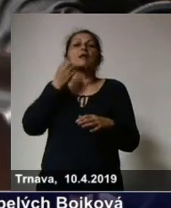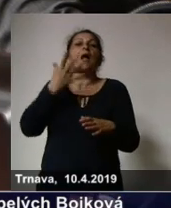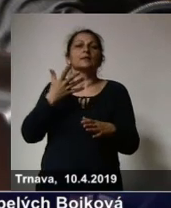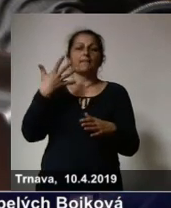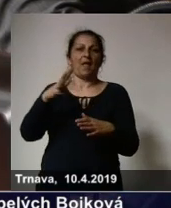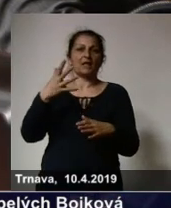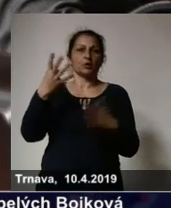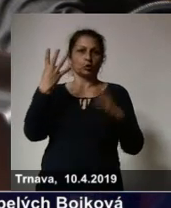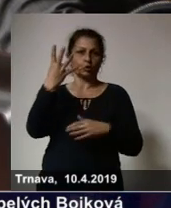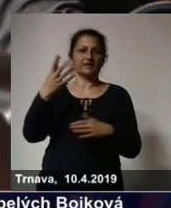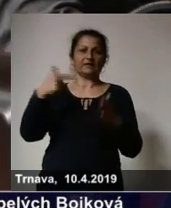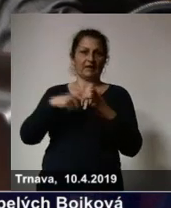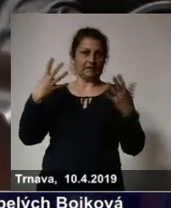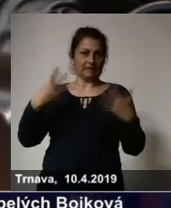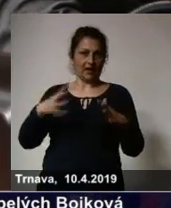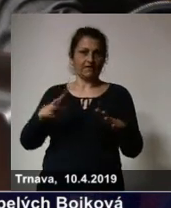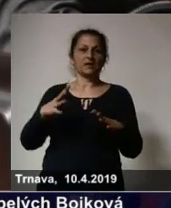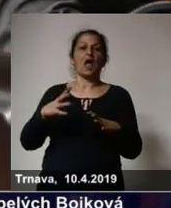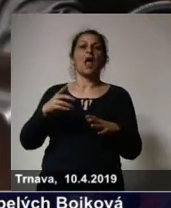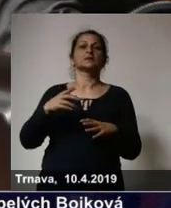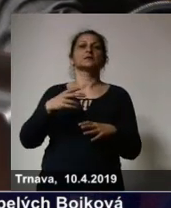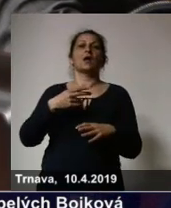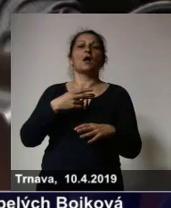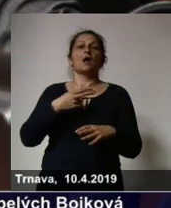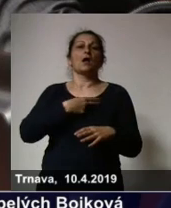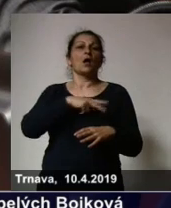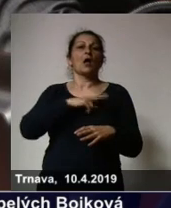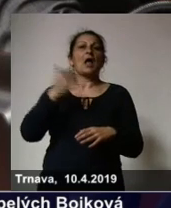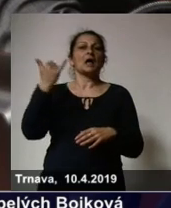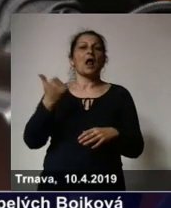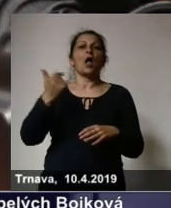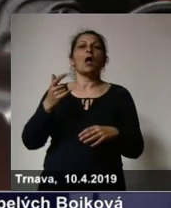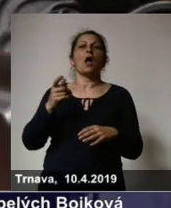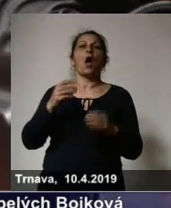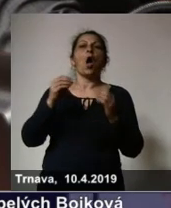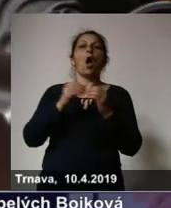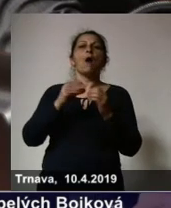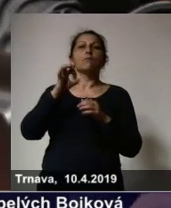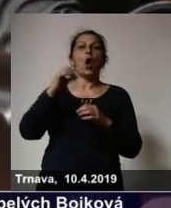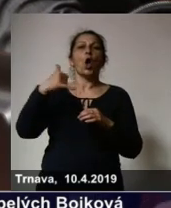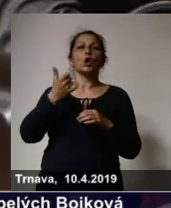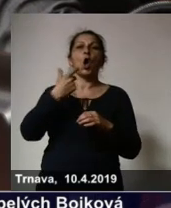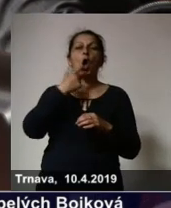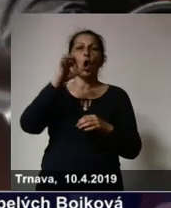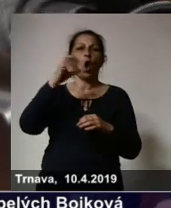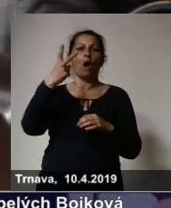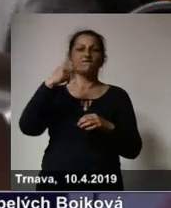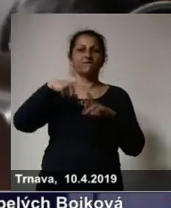15.4.2019 do funkcie riaditeľky domov a sociálnych služieb pre dospelých Bojková magistru Marianu